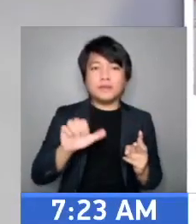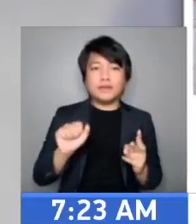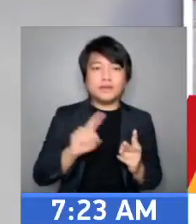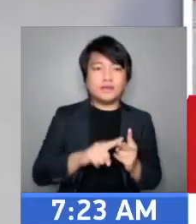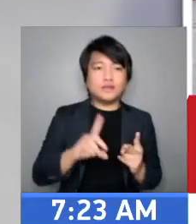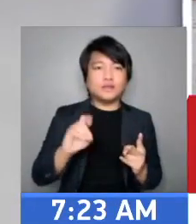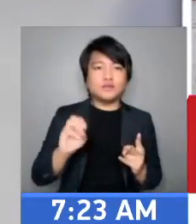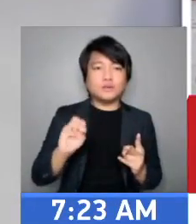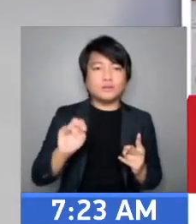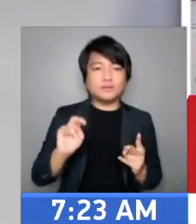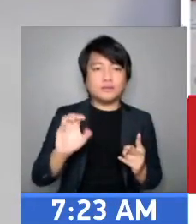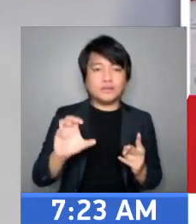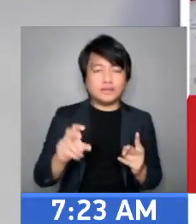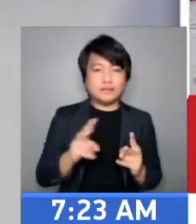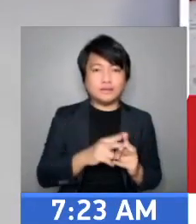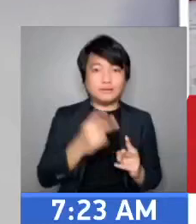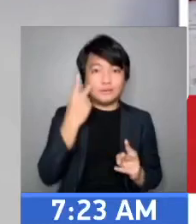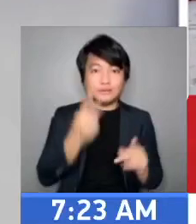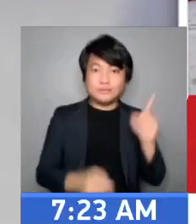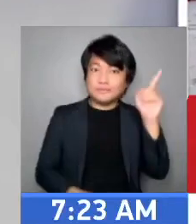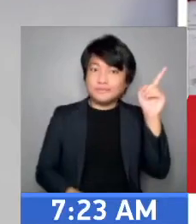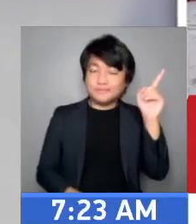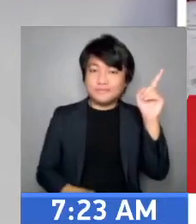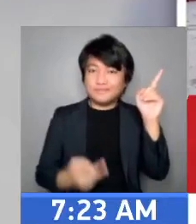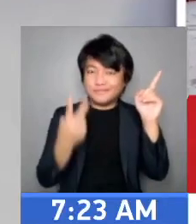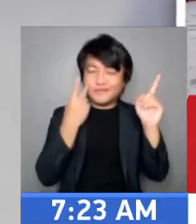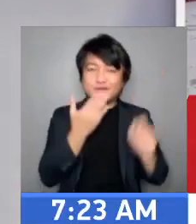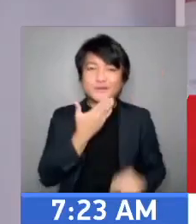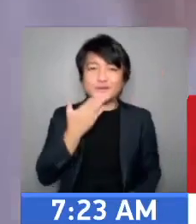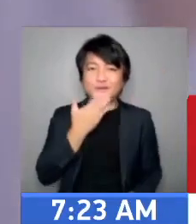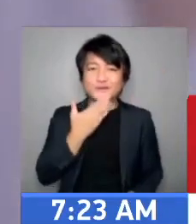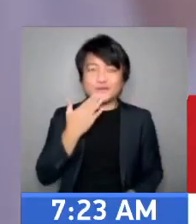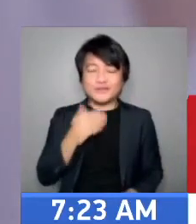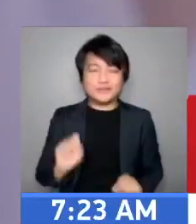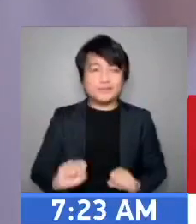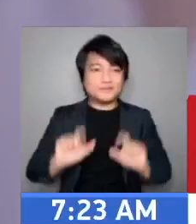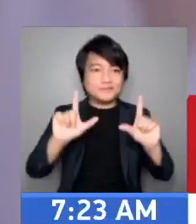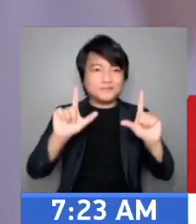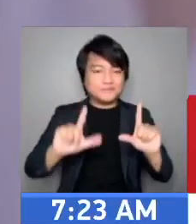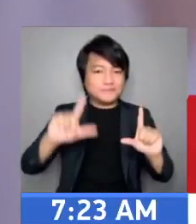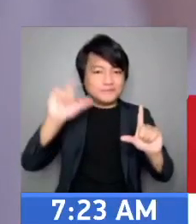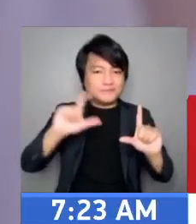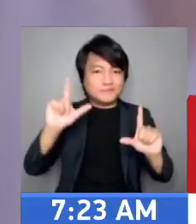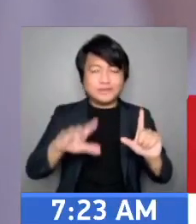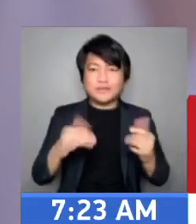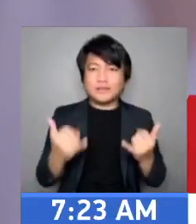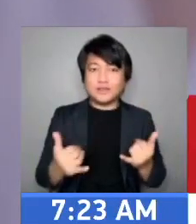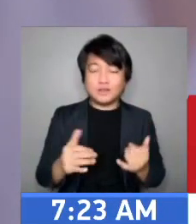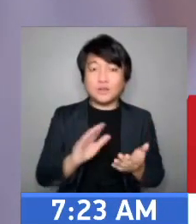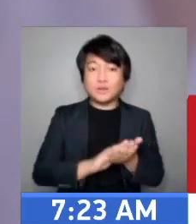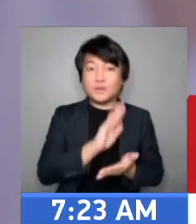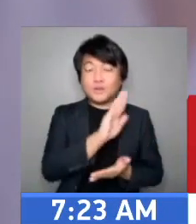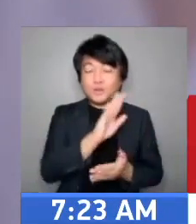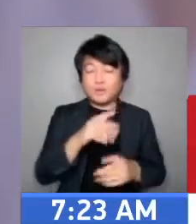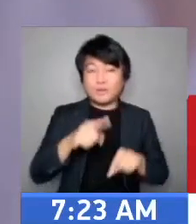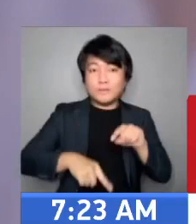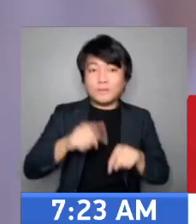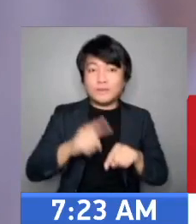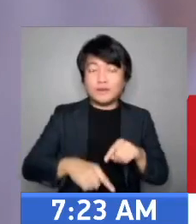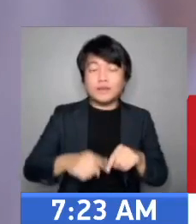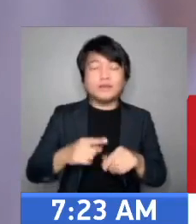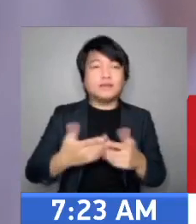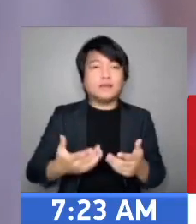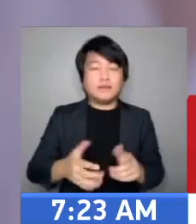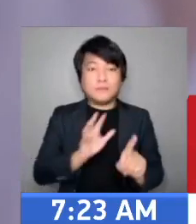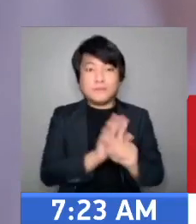ni Dom kung saan kita ang pagiging sweet ng couple. Pinusuan naman ito ng kanilang mga kaibigan at followers. May ilang nagtanong, nag-propose